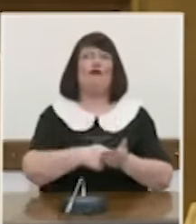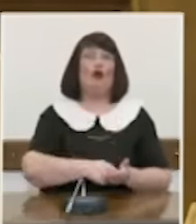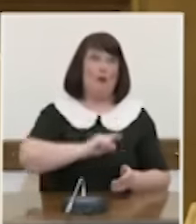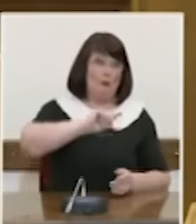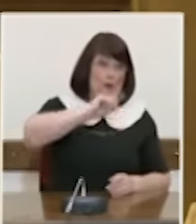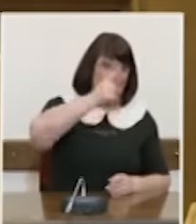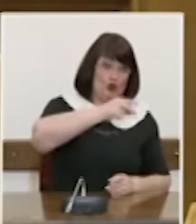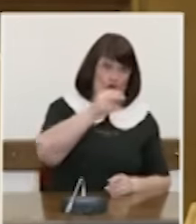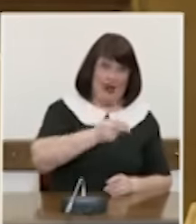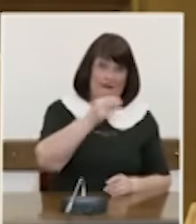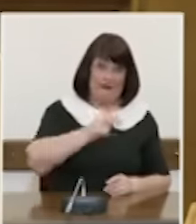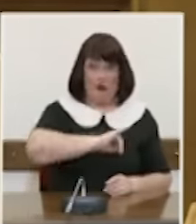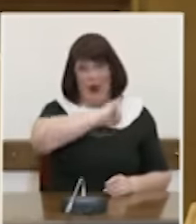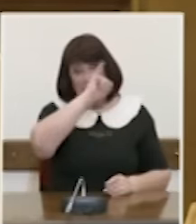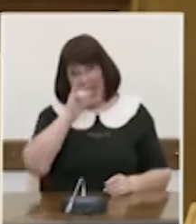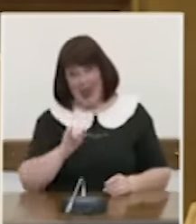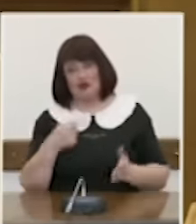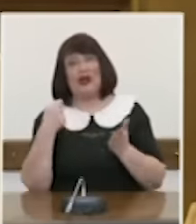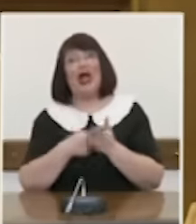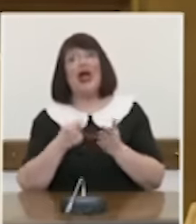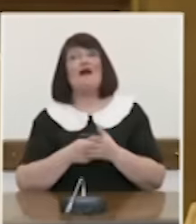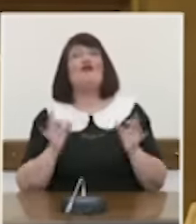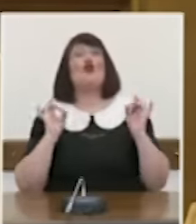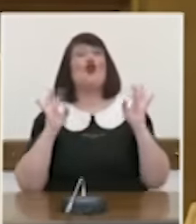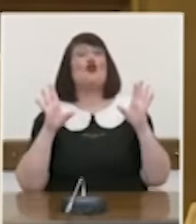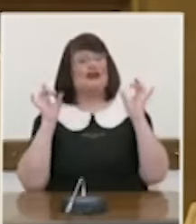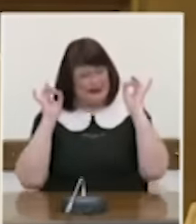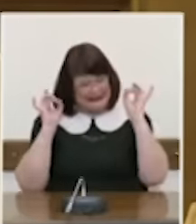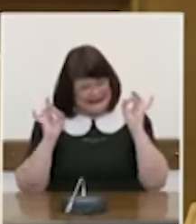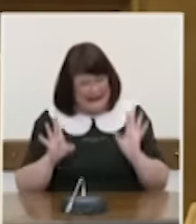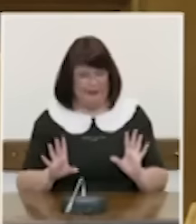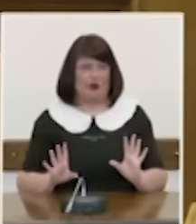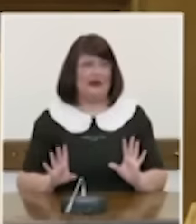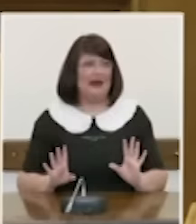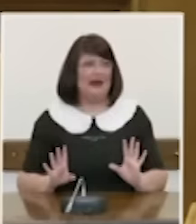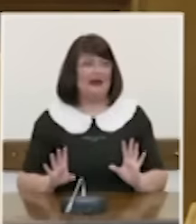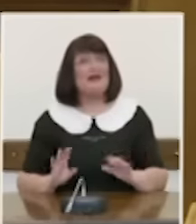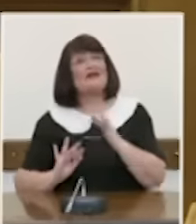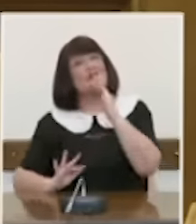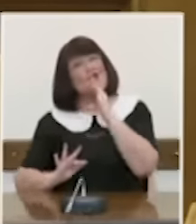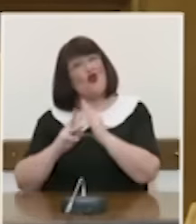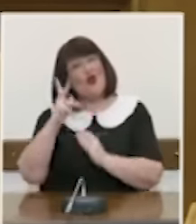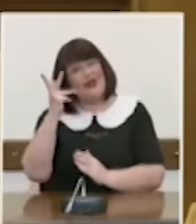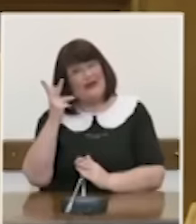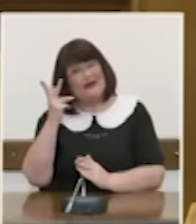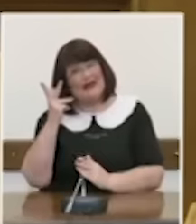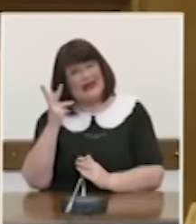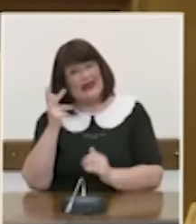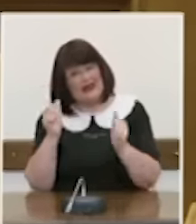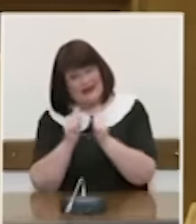να μην υπάρχει αφορολόγητο για τα χαμηλά εισοδήματα. Τόσο προοδευτική και φιλολαϊκή